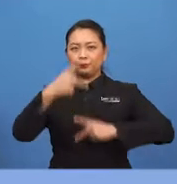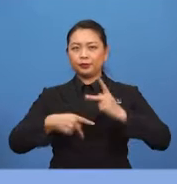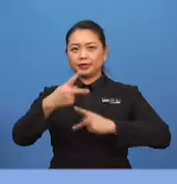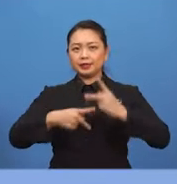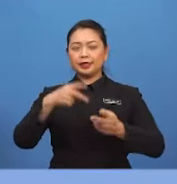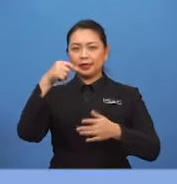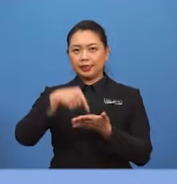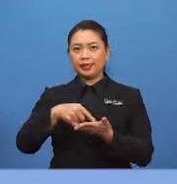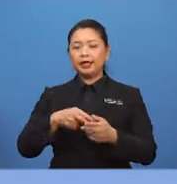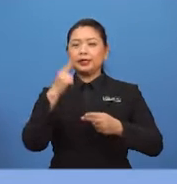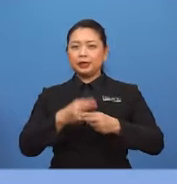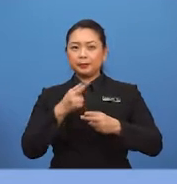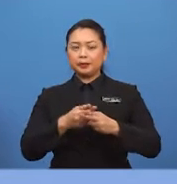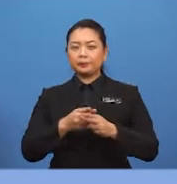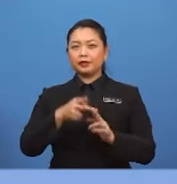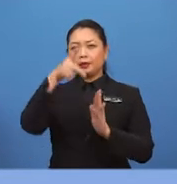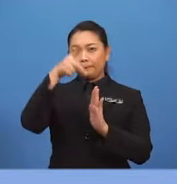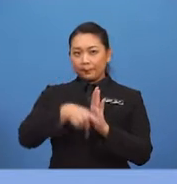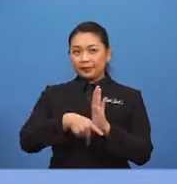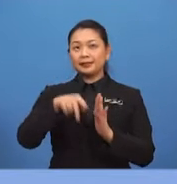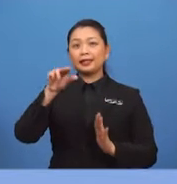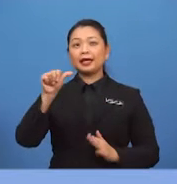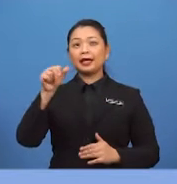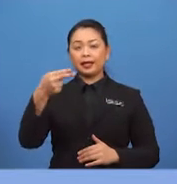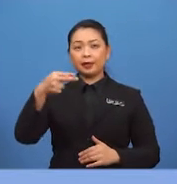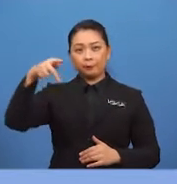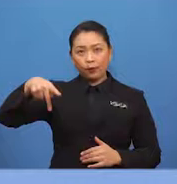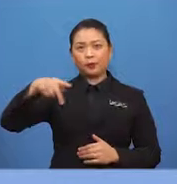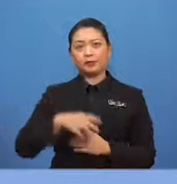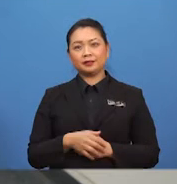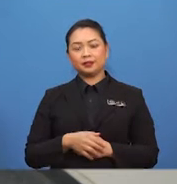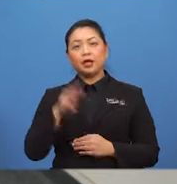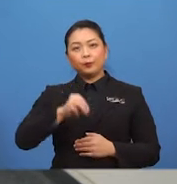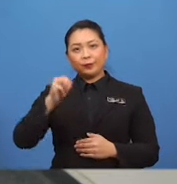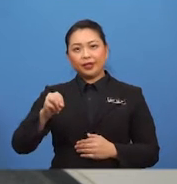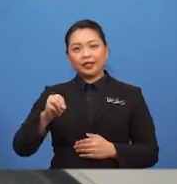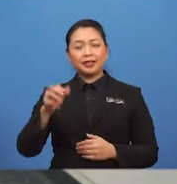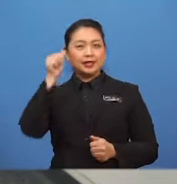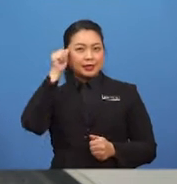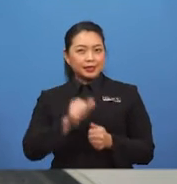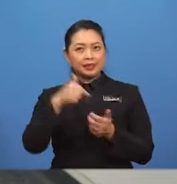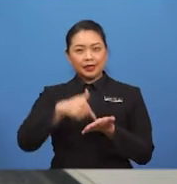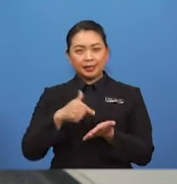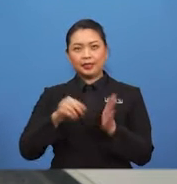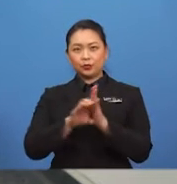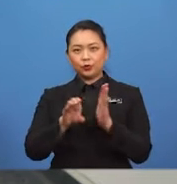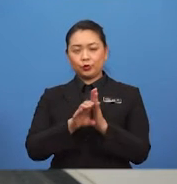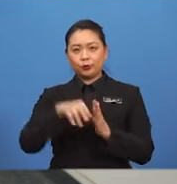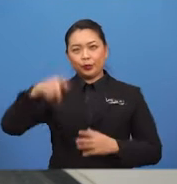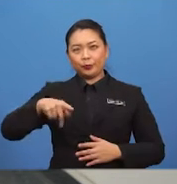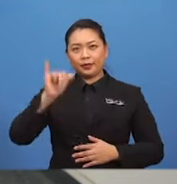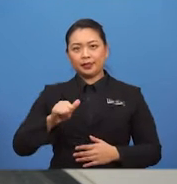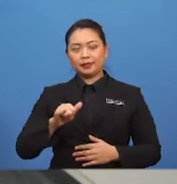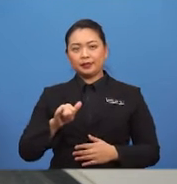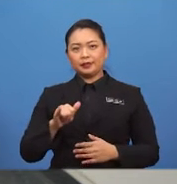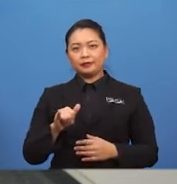ini dinamakan proses penyah polimeran. Murid-murid, ingat lagi contoh